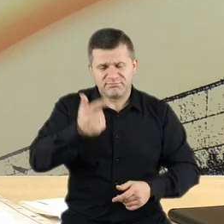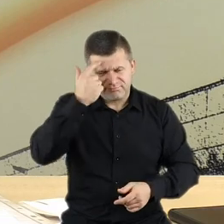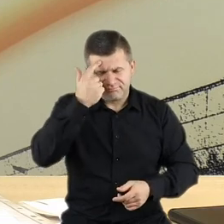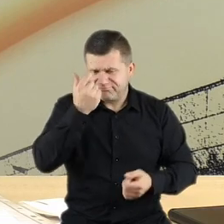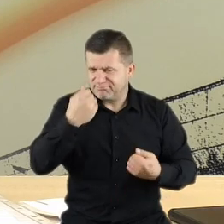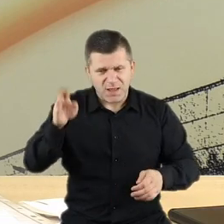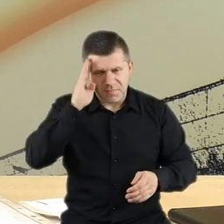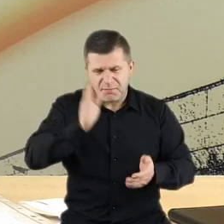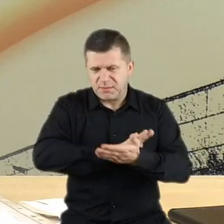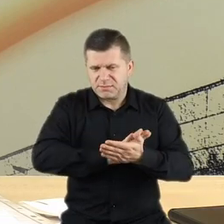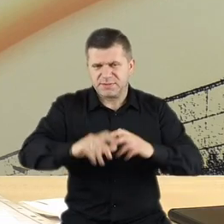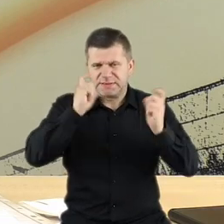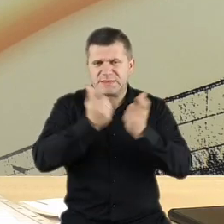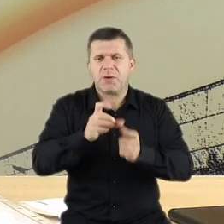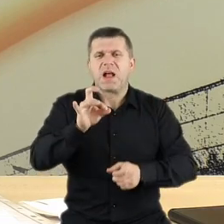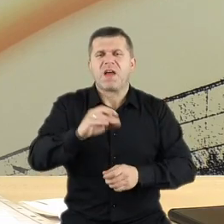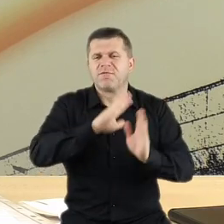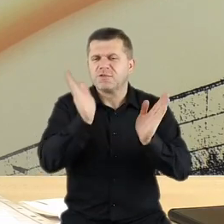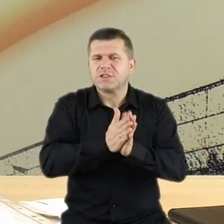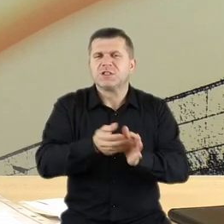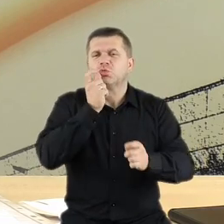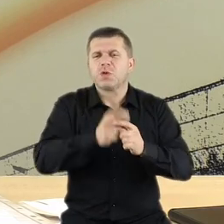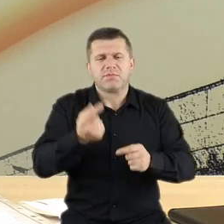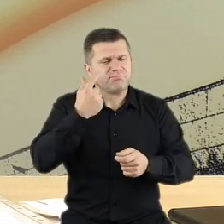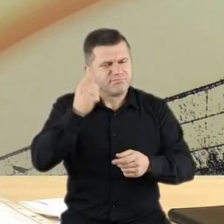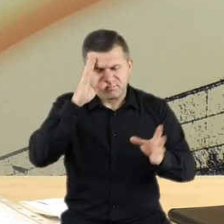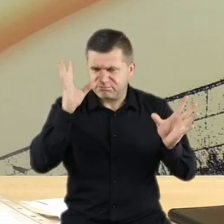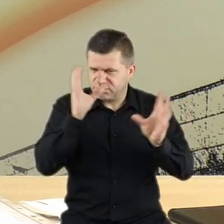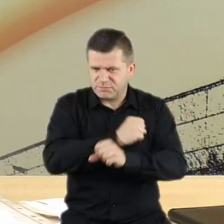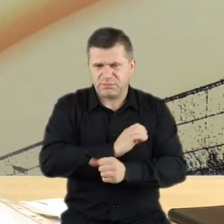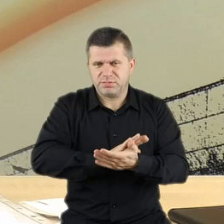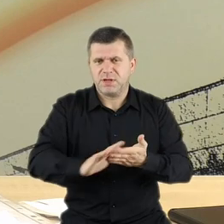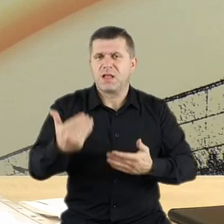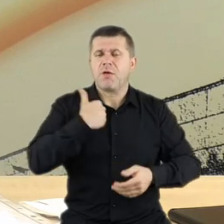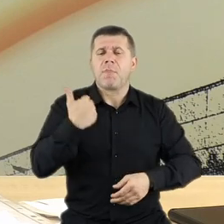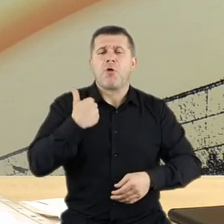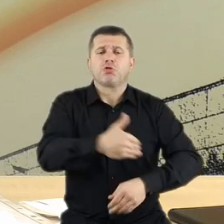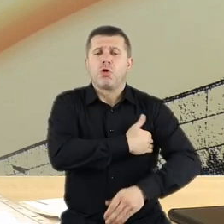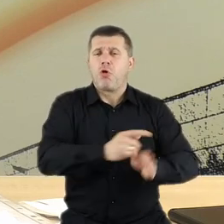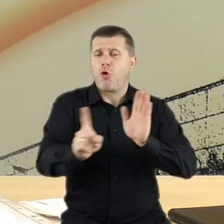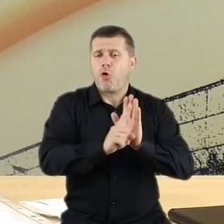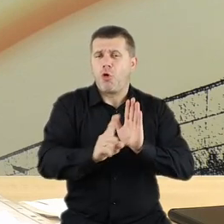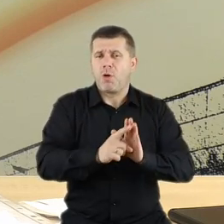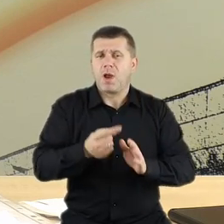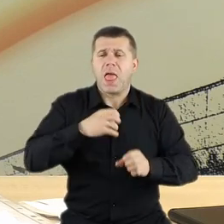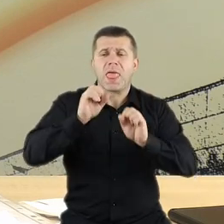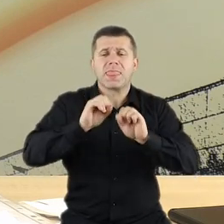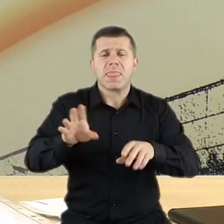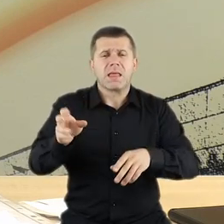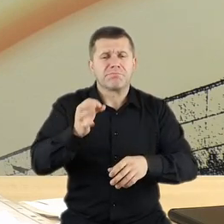całą gwar wszystkie słowa z gwary bo jak chodziła do szkoły to mówili nauczycielkę taką